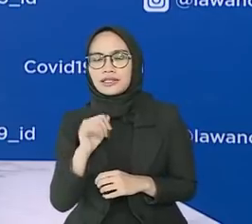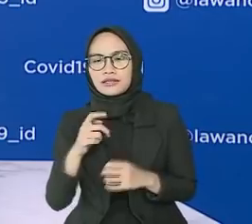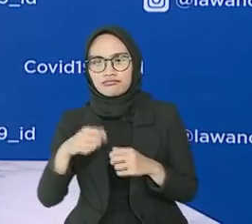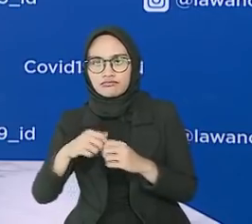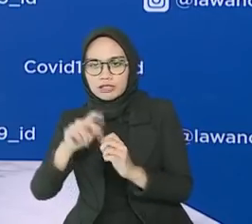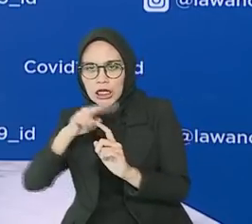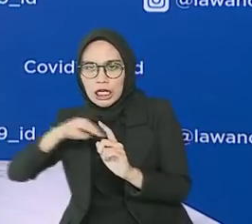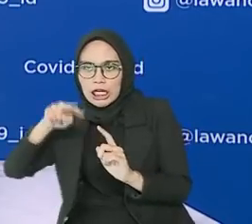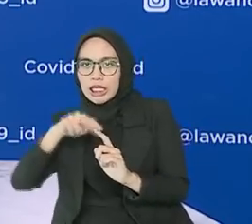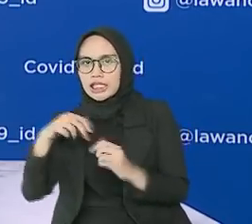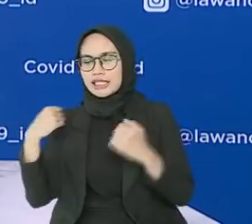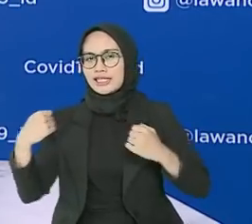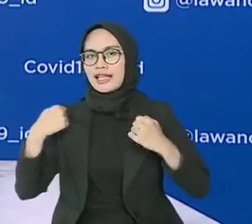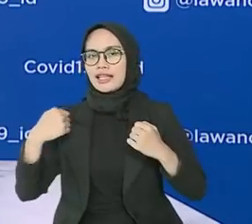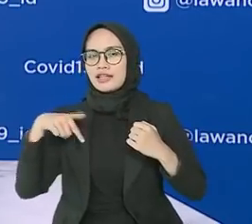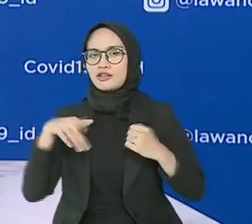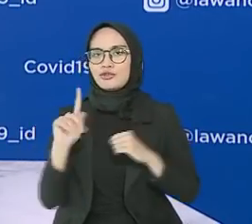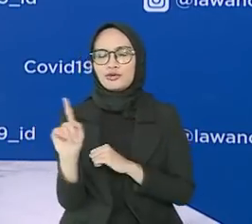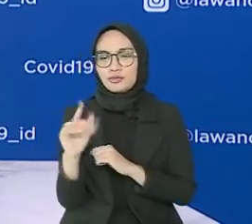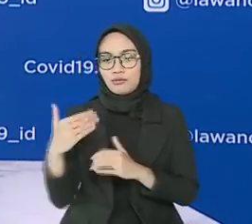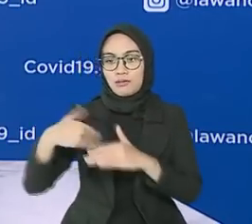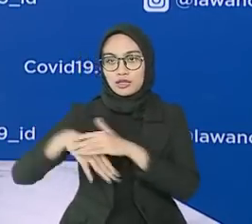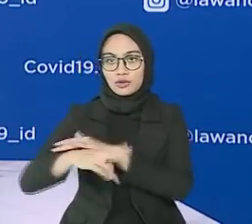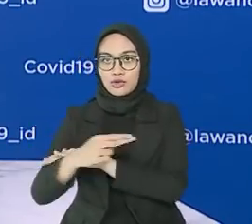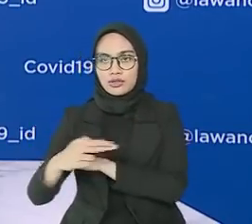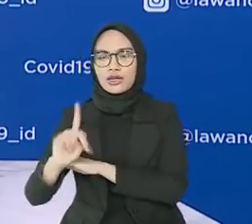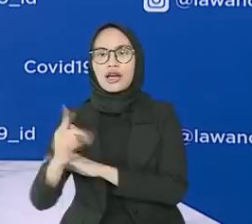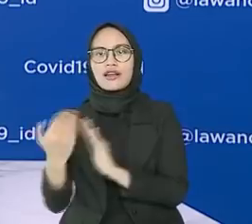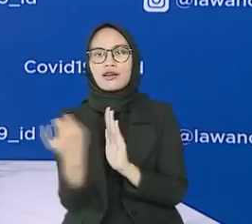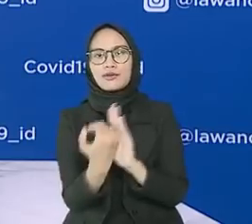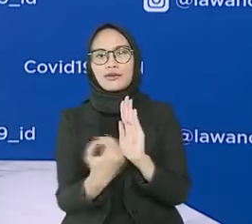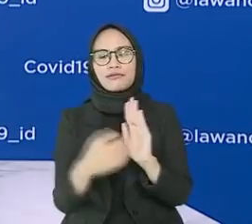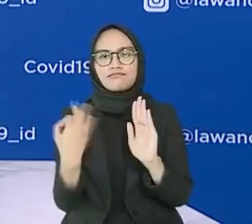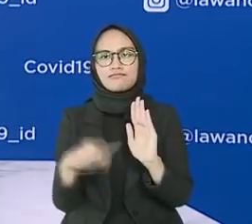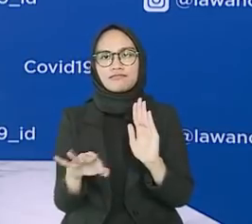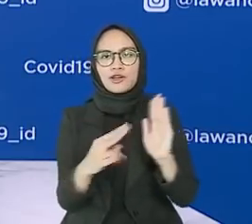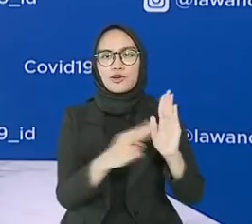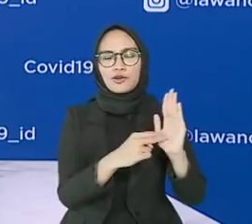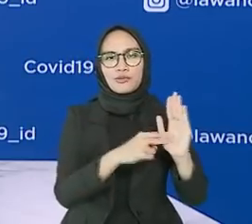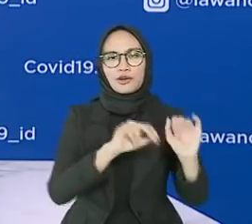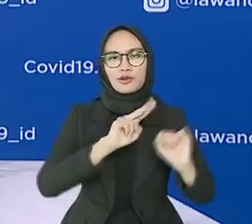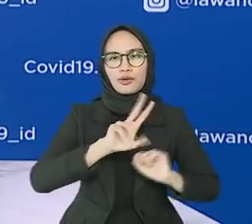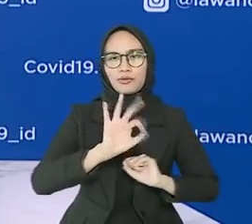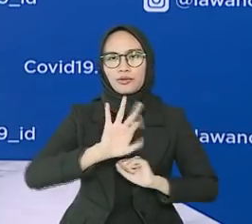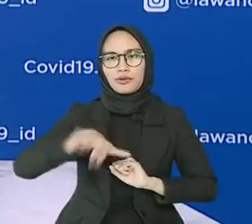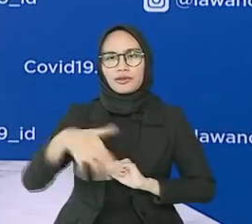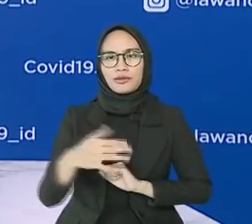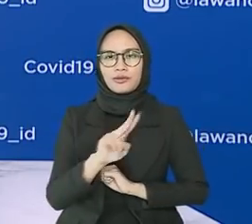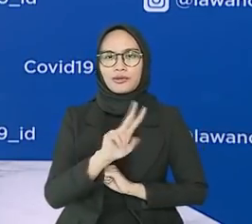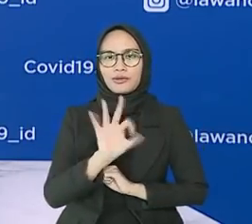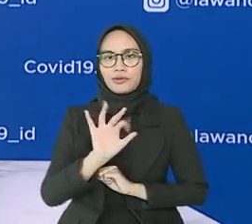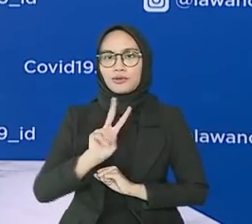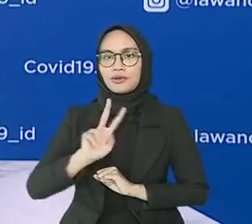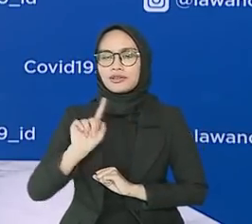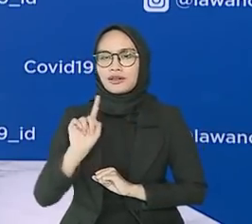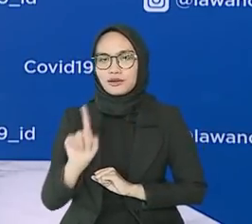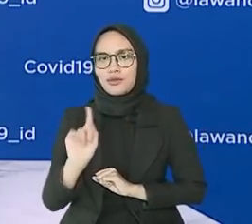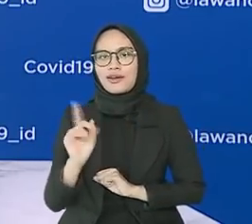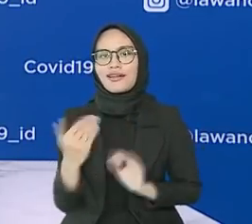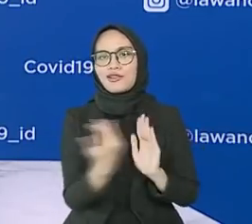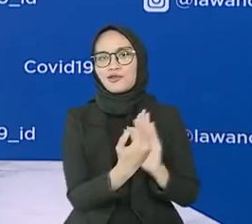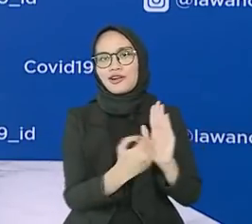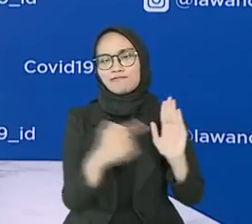berlapis. Mekanismenya telah diatur dalam Surat Edaran Satgas nomor 20 tahun 2021 beserta